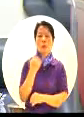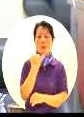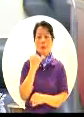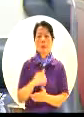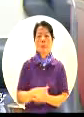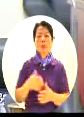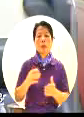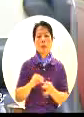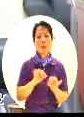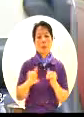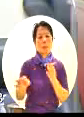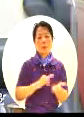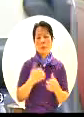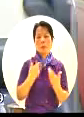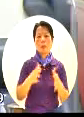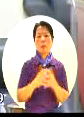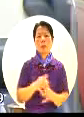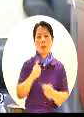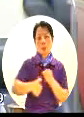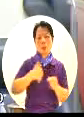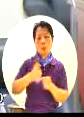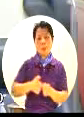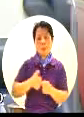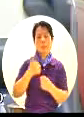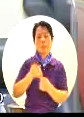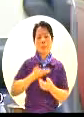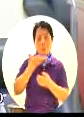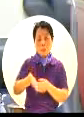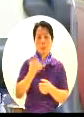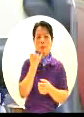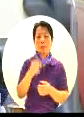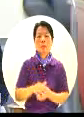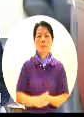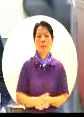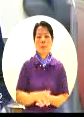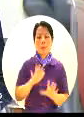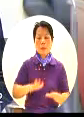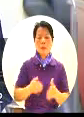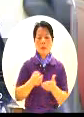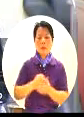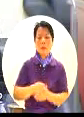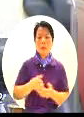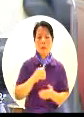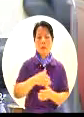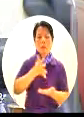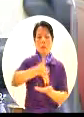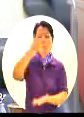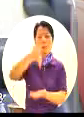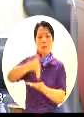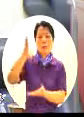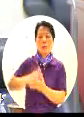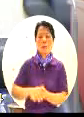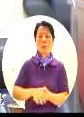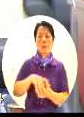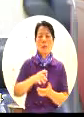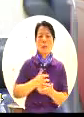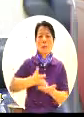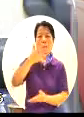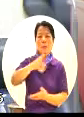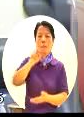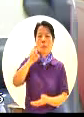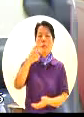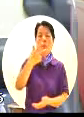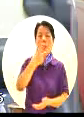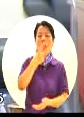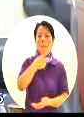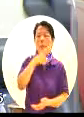万别拖地嘛，50年的地上权了。我相信即马咱大楼超得12楼至